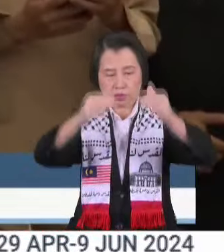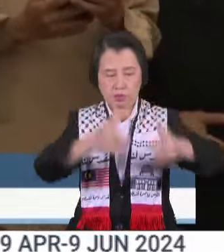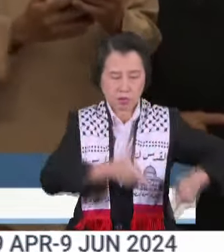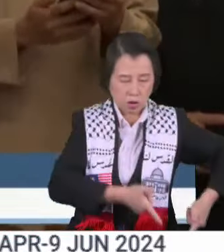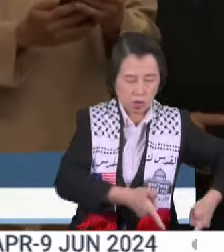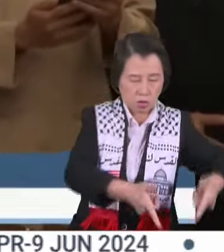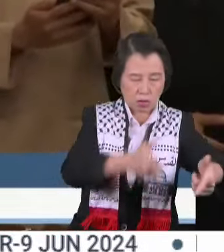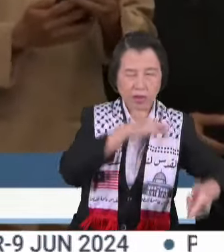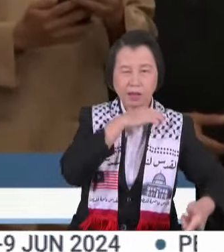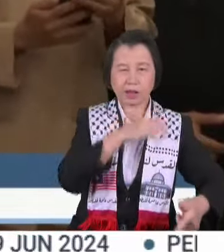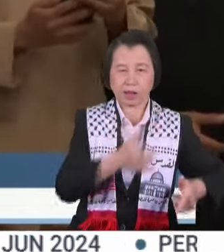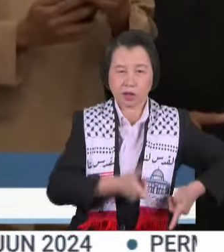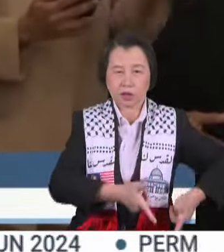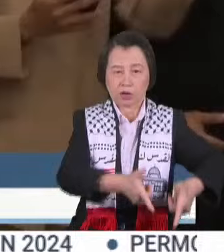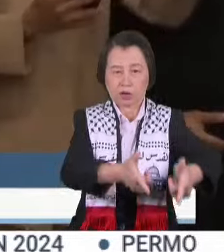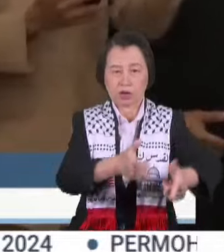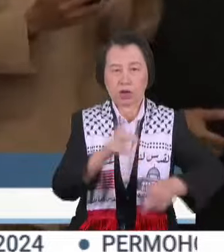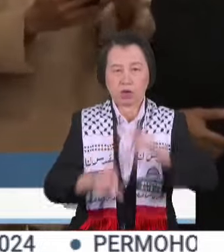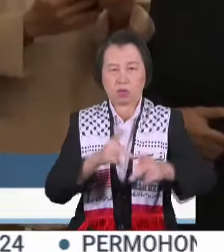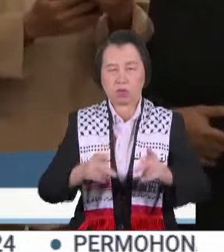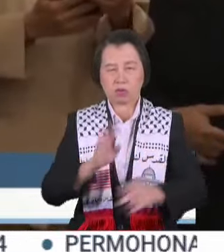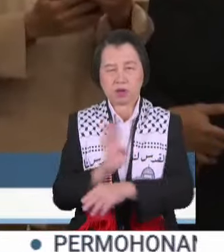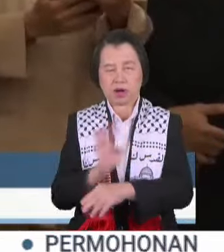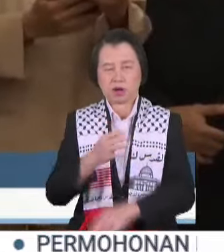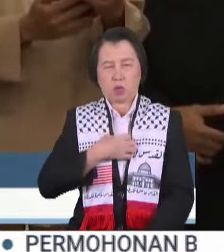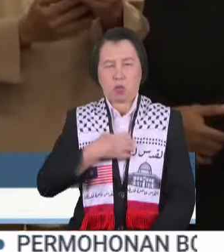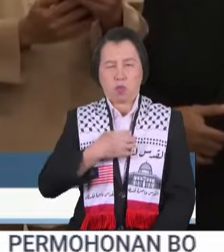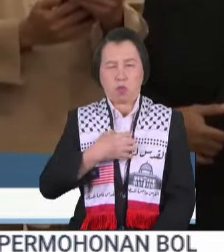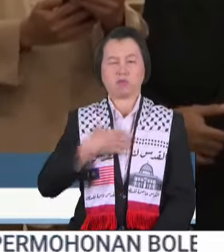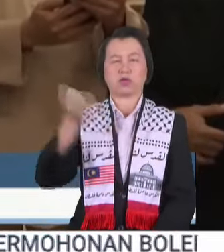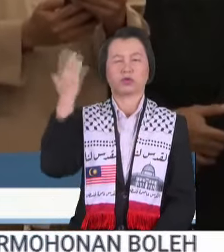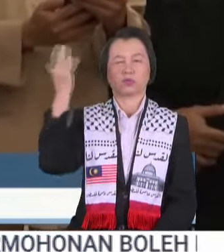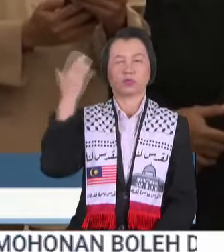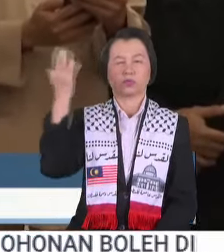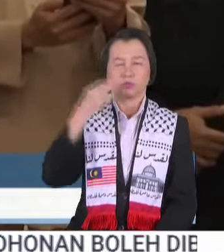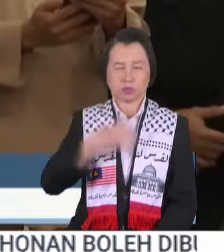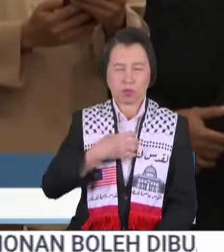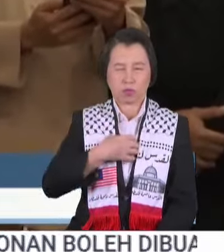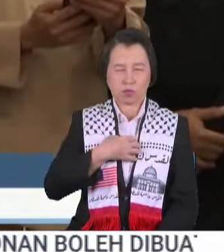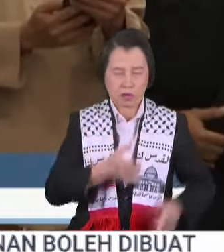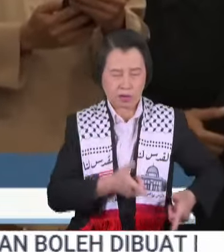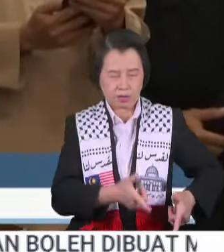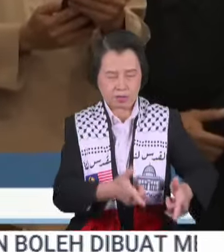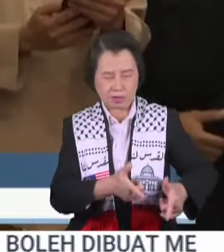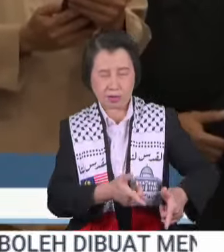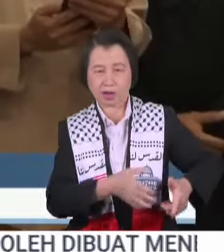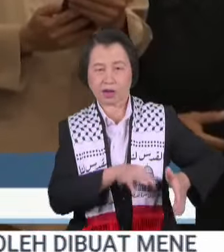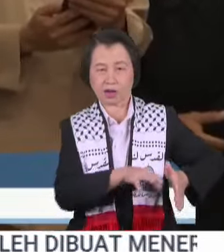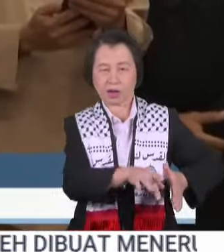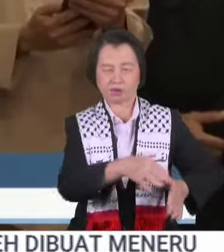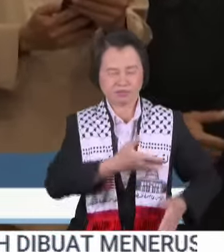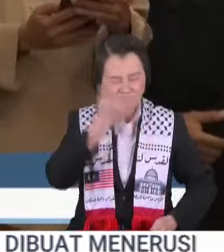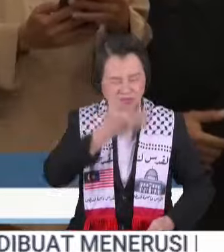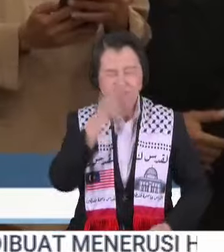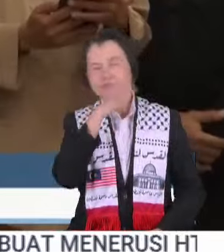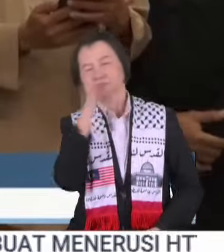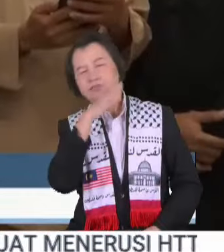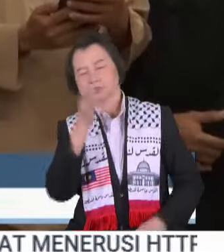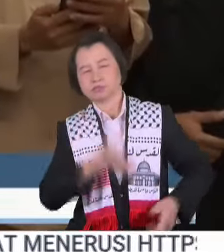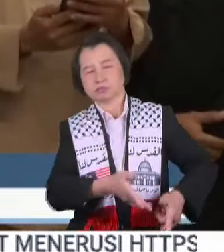longkang yang menjadi rungutan pada peniaga sebelum ini, di mana kes-kes seperti berbau